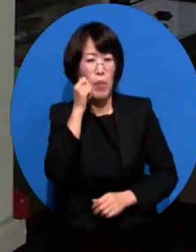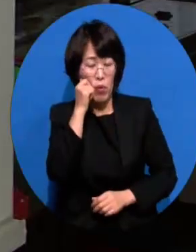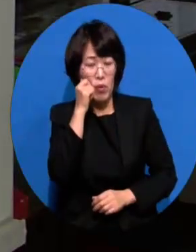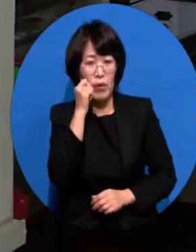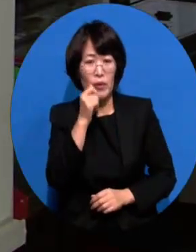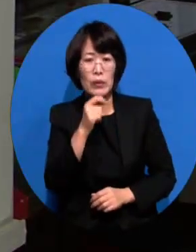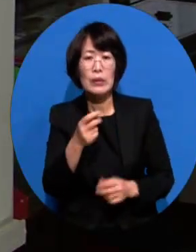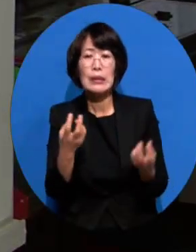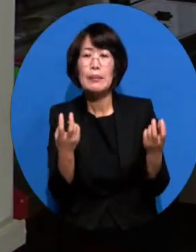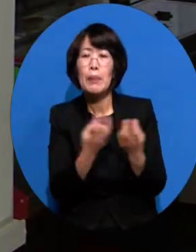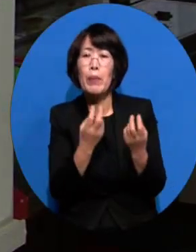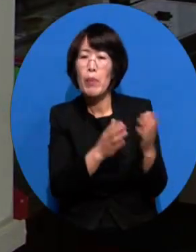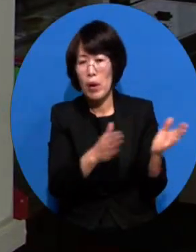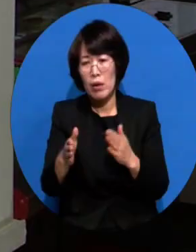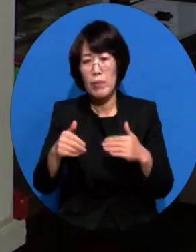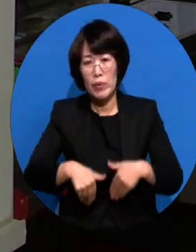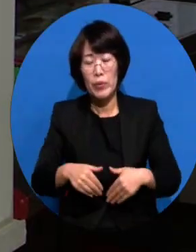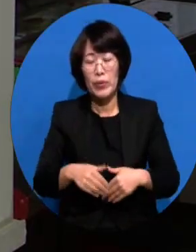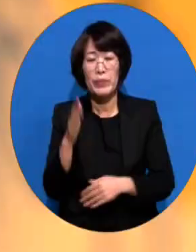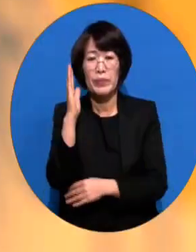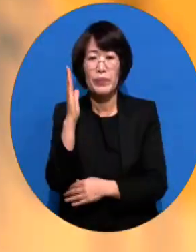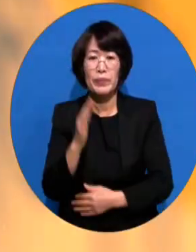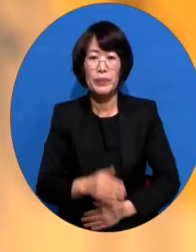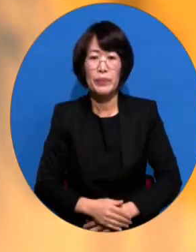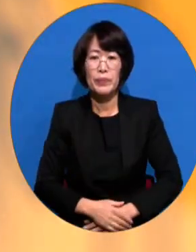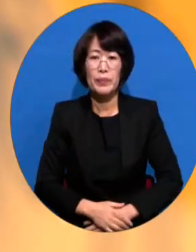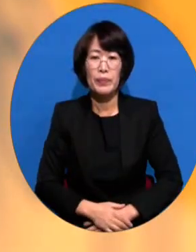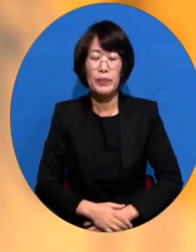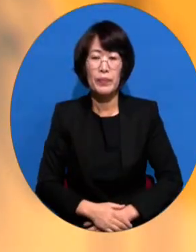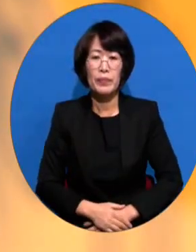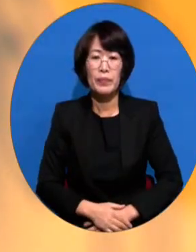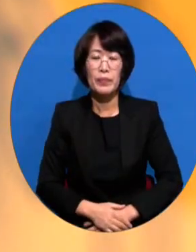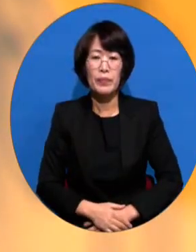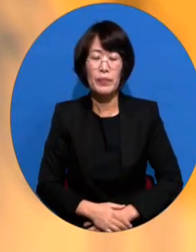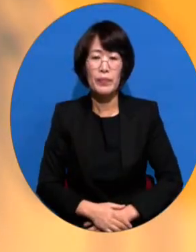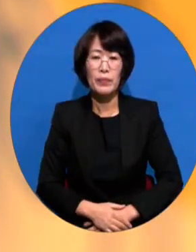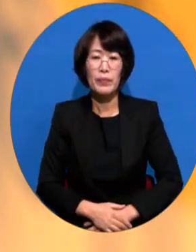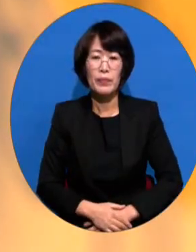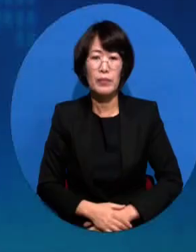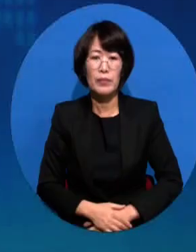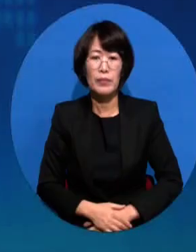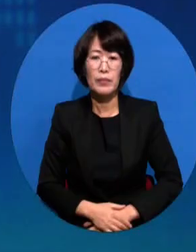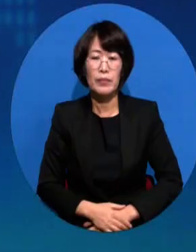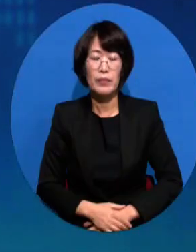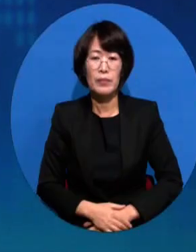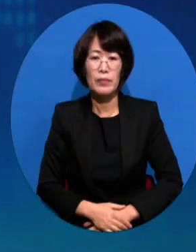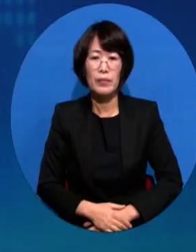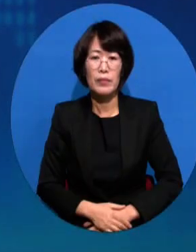대책이 마련돼야 한다는 목소리가 나오고 있습니다. MBC 뉴스 임진입니다.